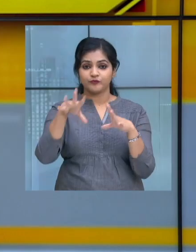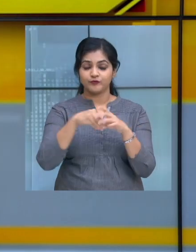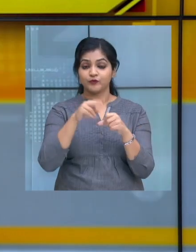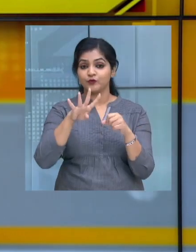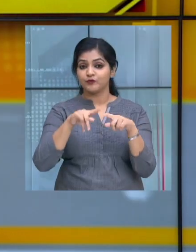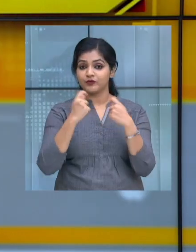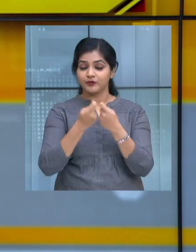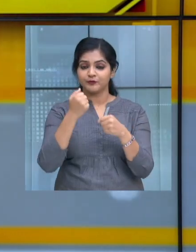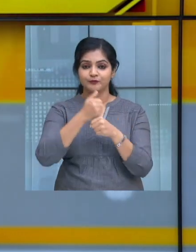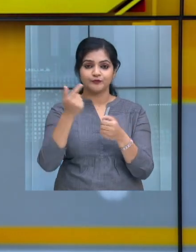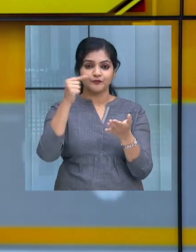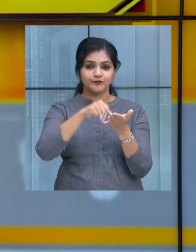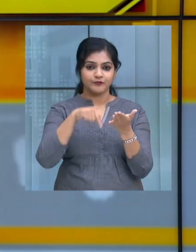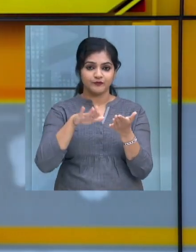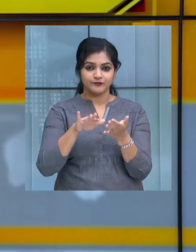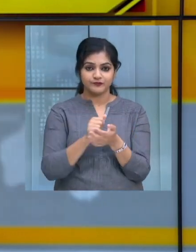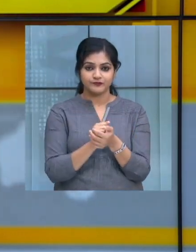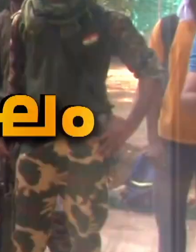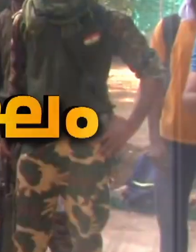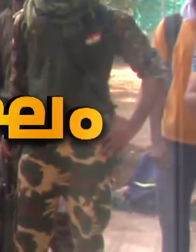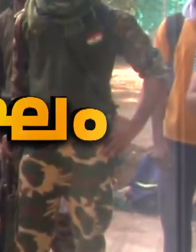സംഘവും ഗഡ്ചിരോളിയിലുണ്ട്.